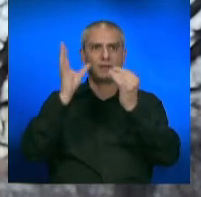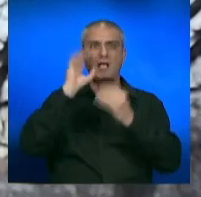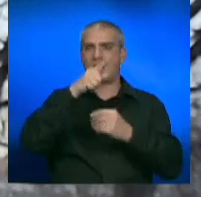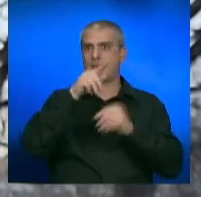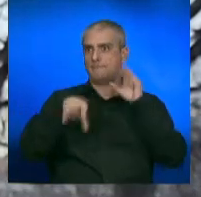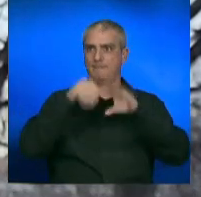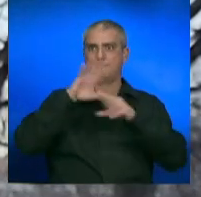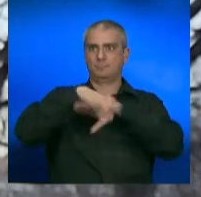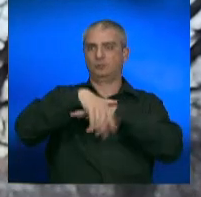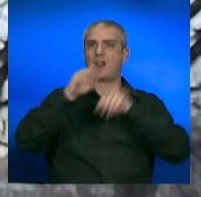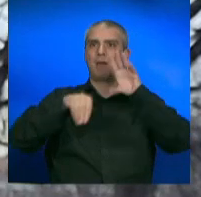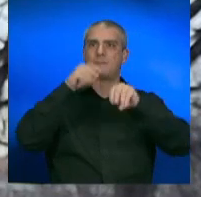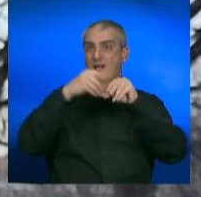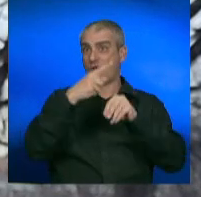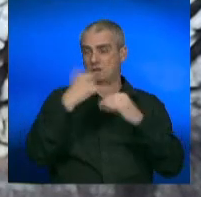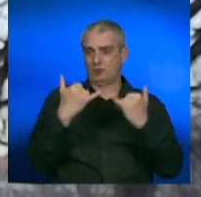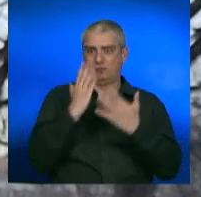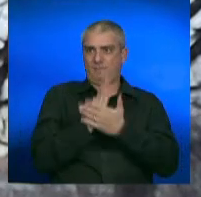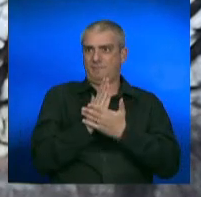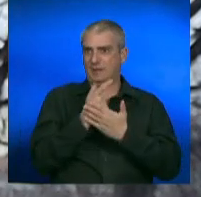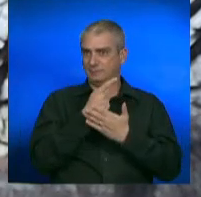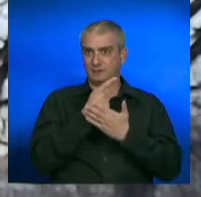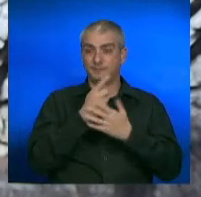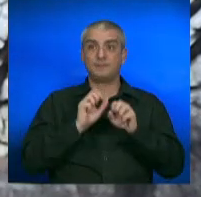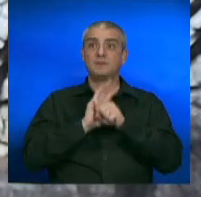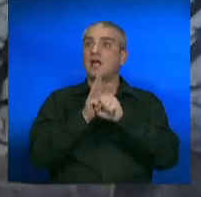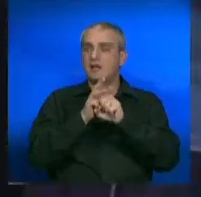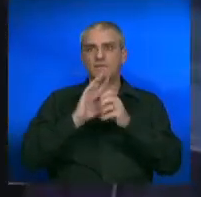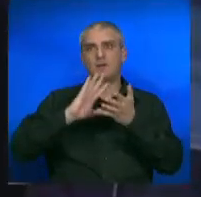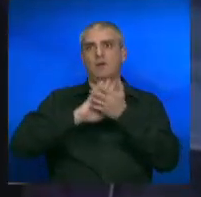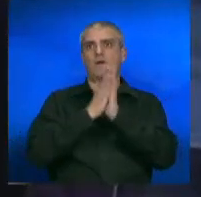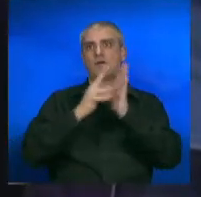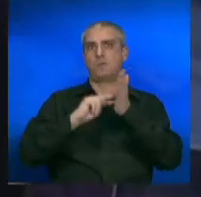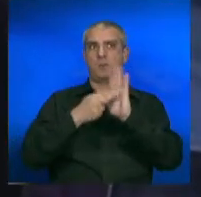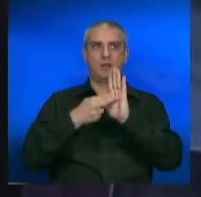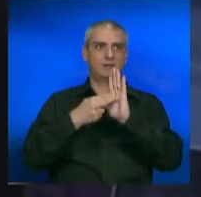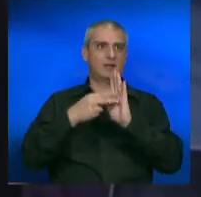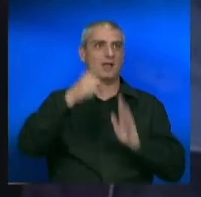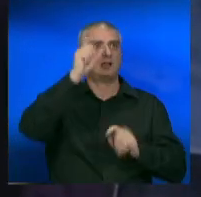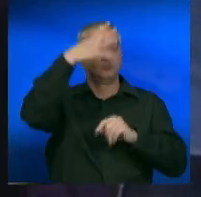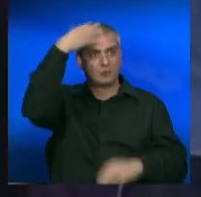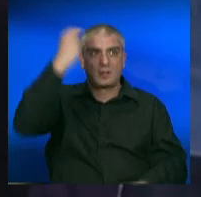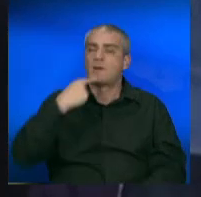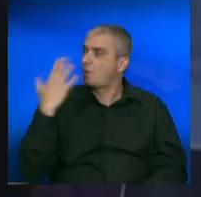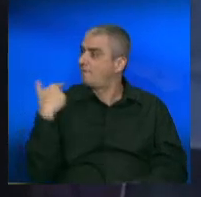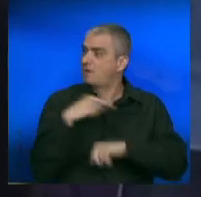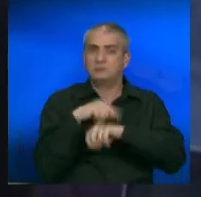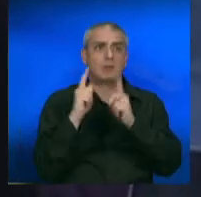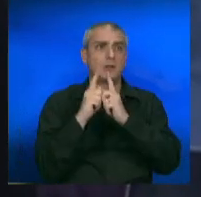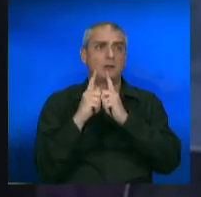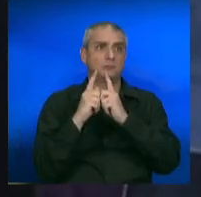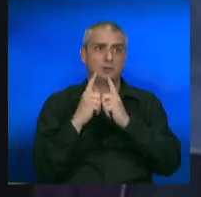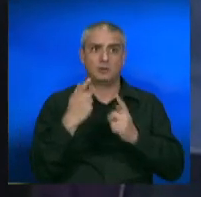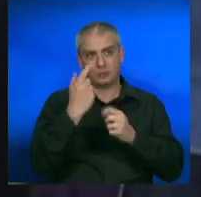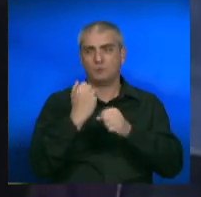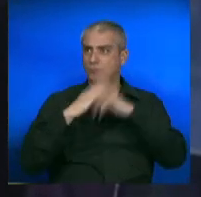הבחירות האמריקנית שכעת בעיצומה. הנגיף הופך פוליטי. Trump's people were saying just a little while ago that yeah, we're working